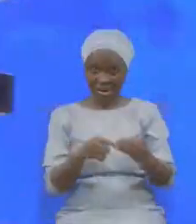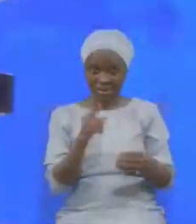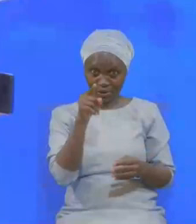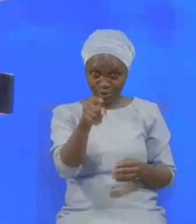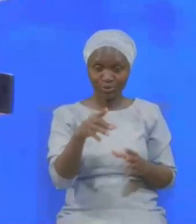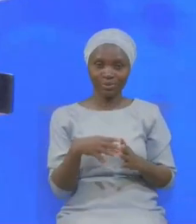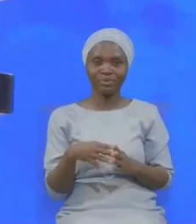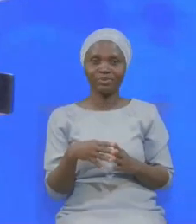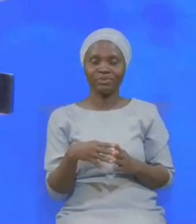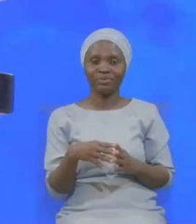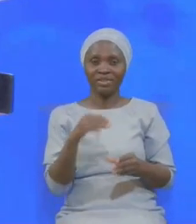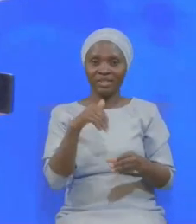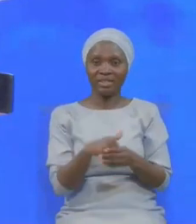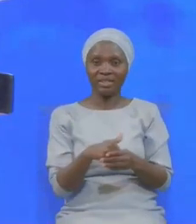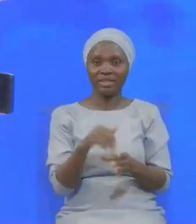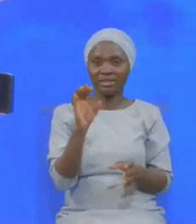Exode,